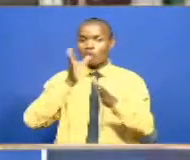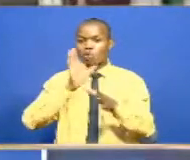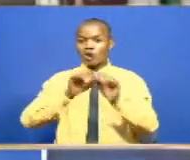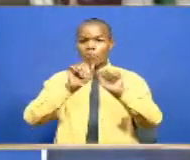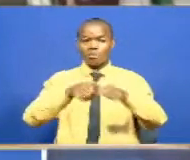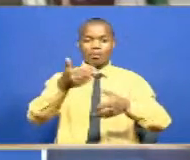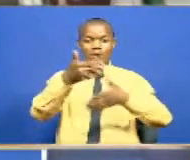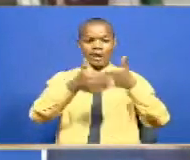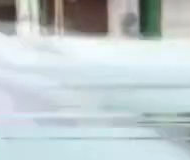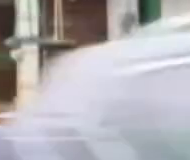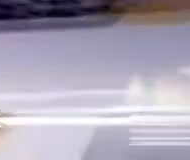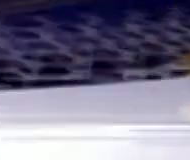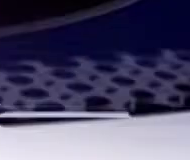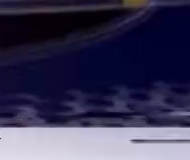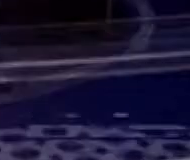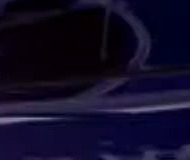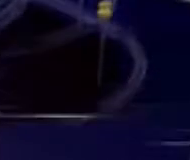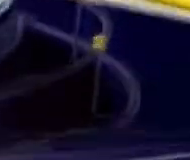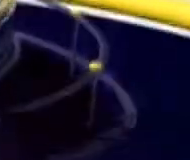kabisa.